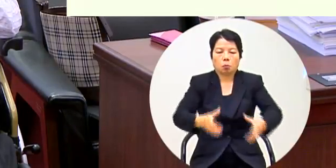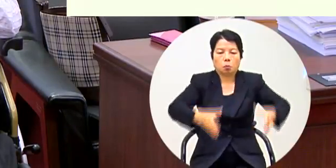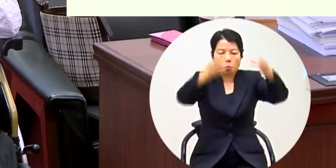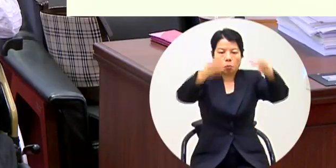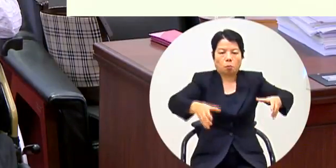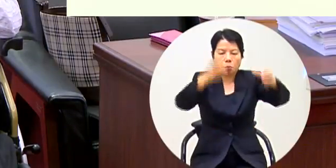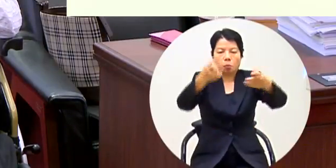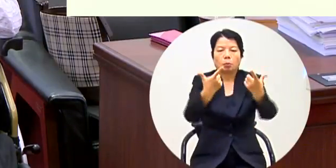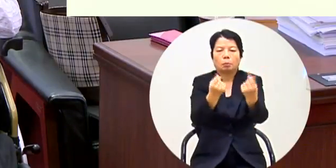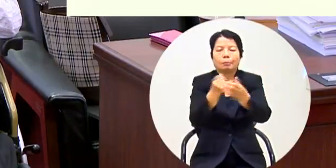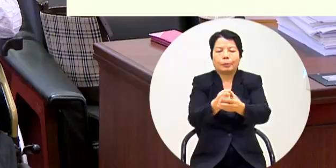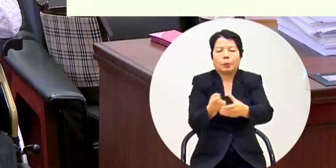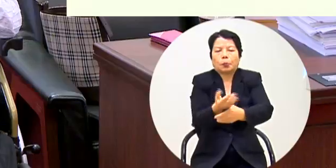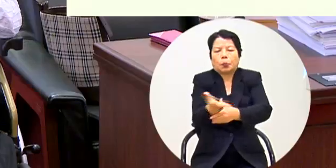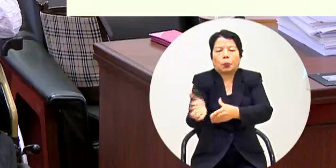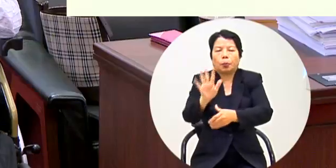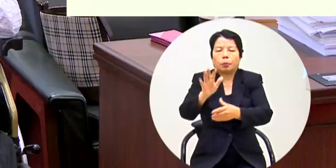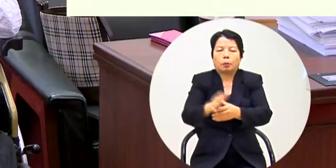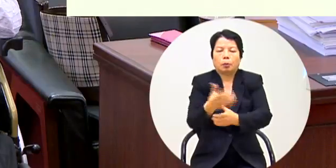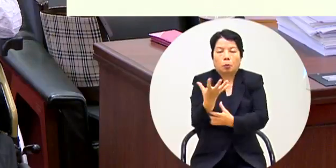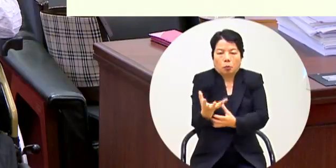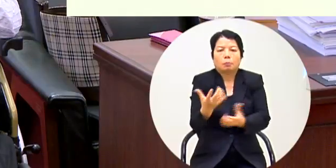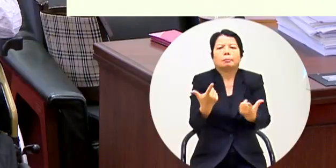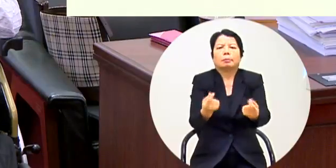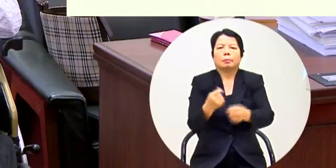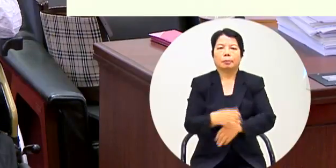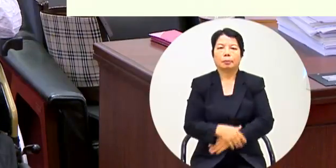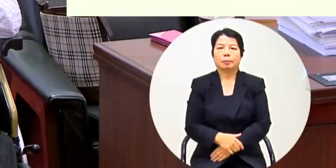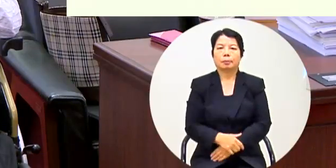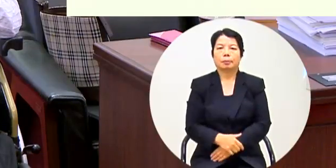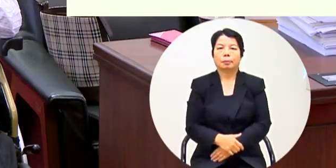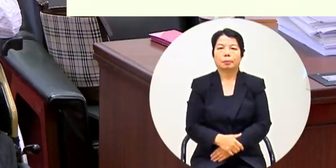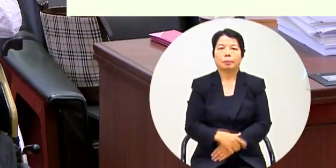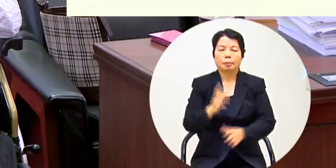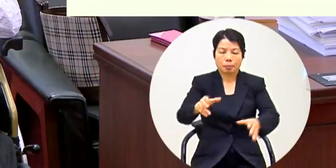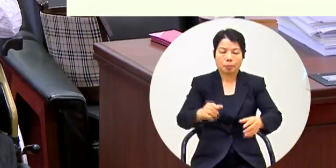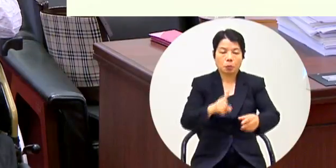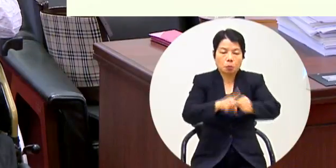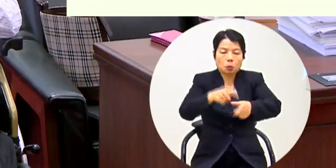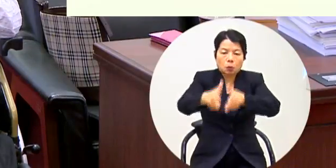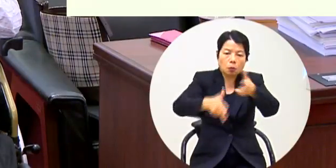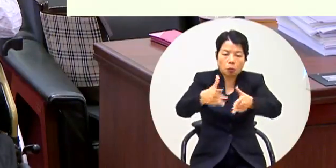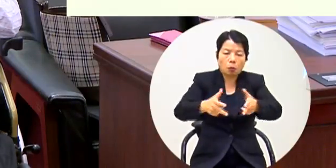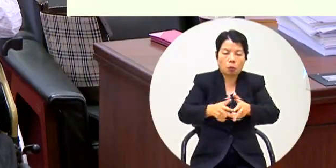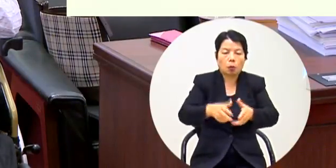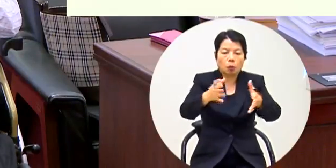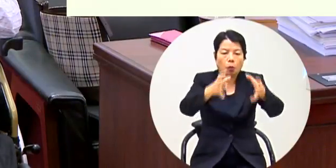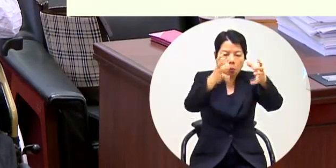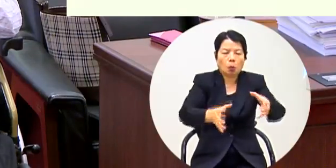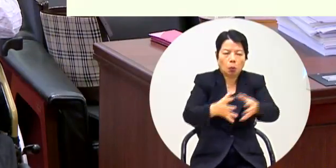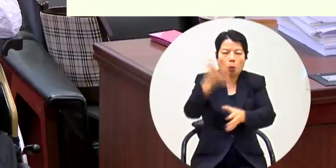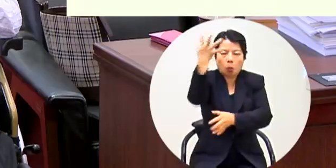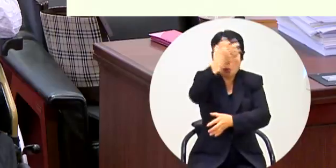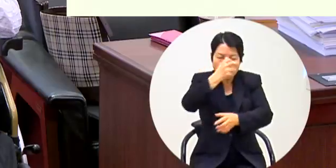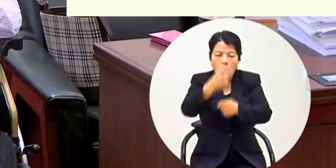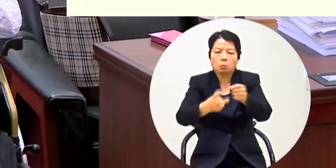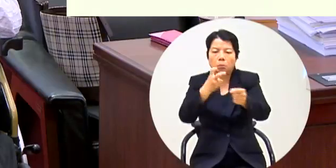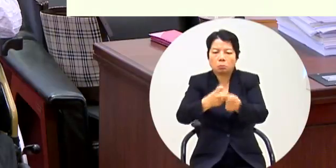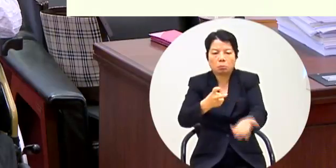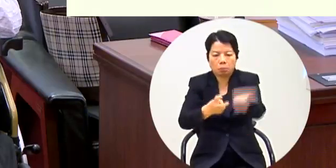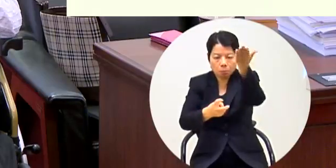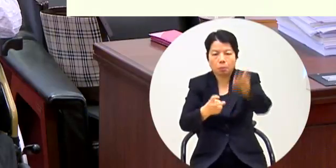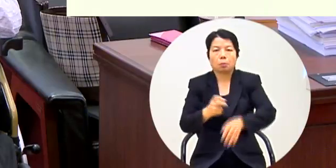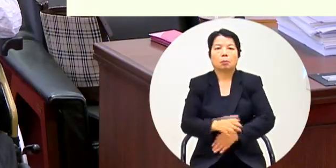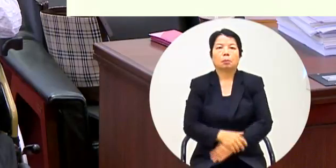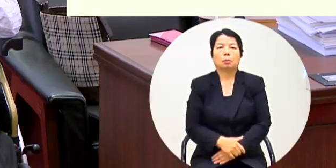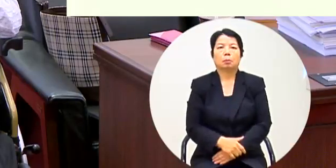所以像高雄中油设置的锅炉过于老旧，20几年的哈，几乎都是哈，好像只有一个锅